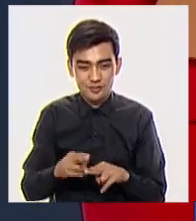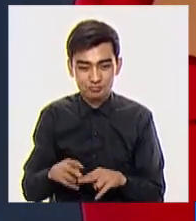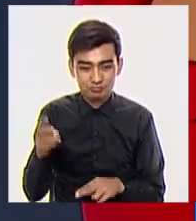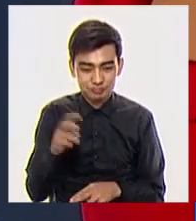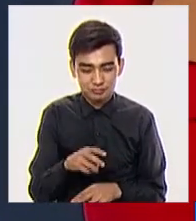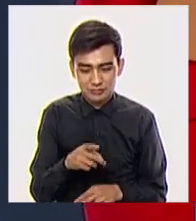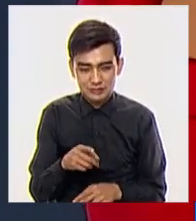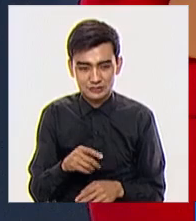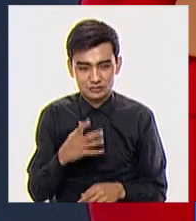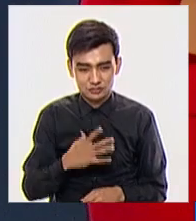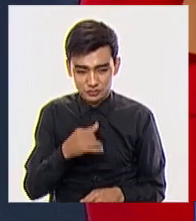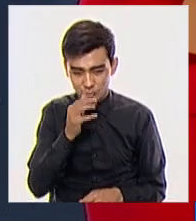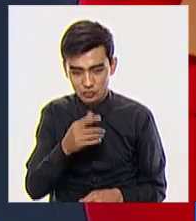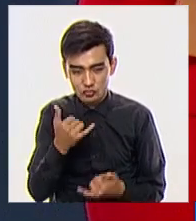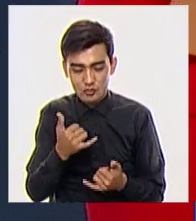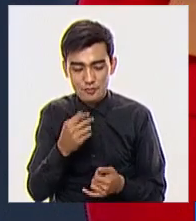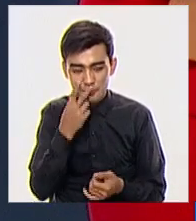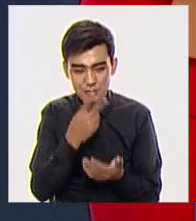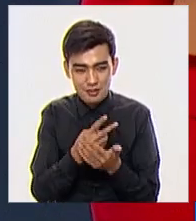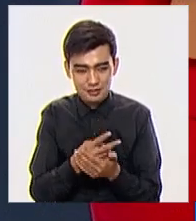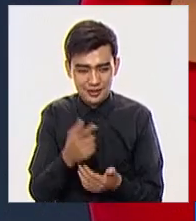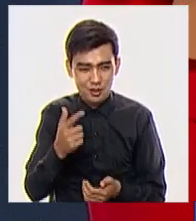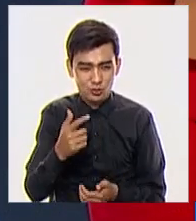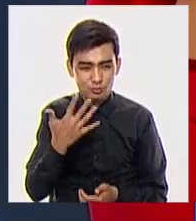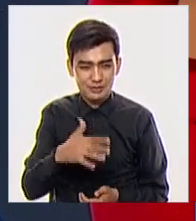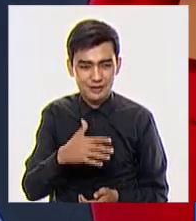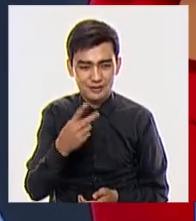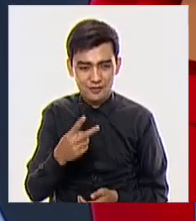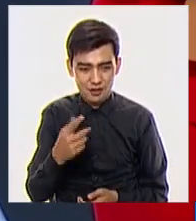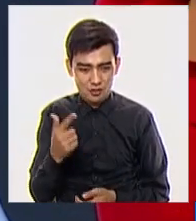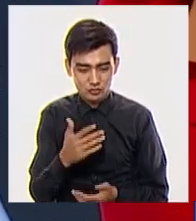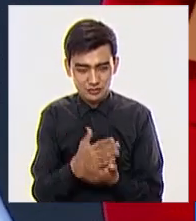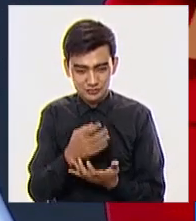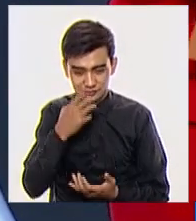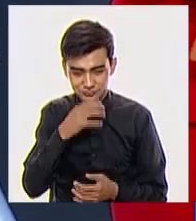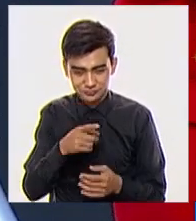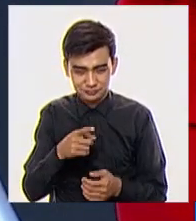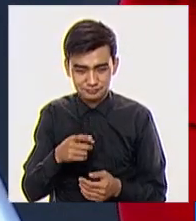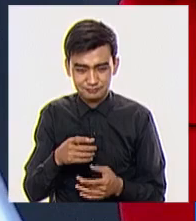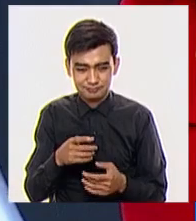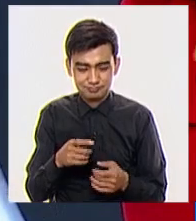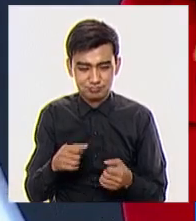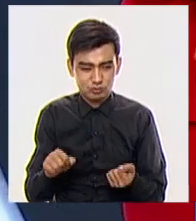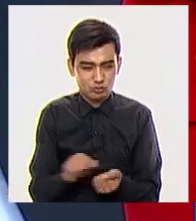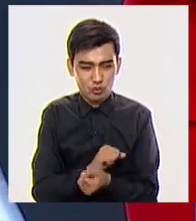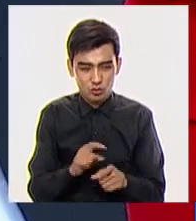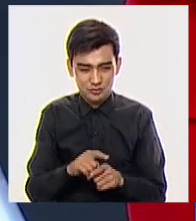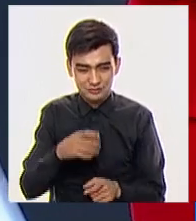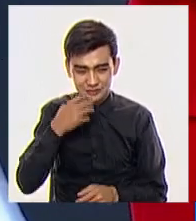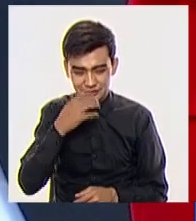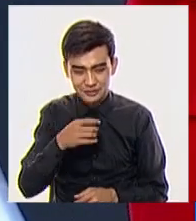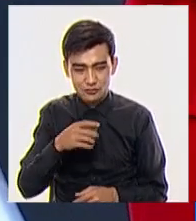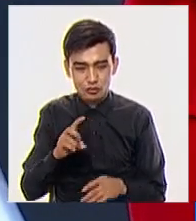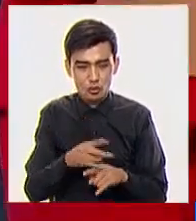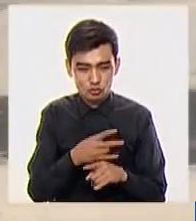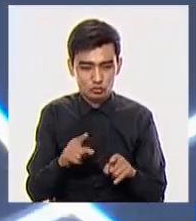Бүгін Атырауда термометр бағаны 52 градусты көрсетіп, қала іші қапырық болып тұр. Өңірде ыстық түнде